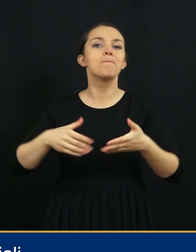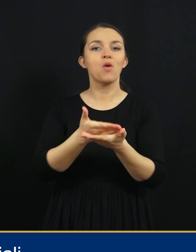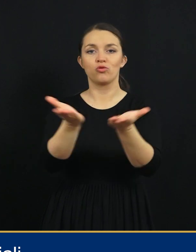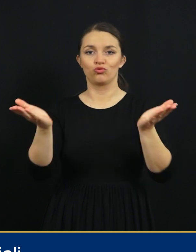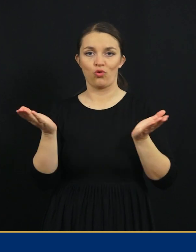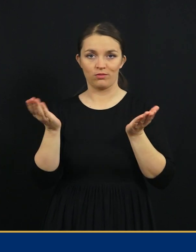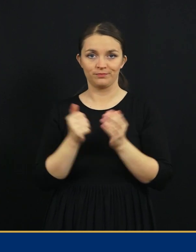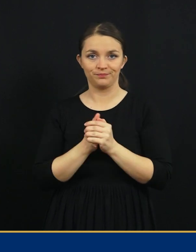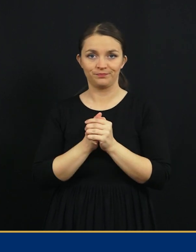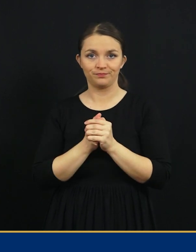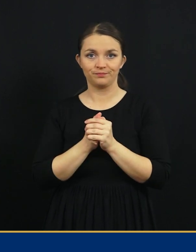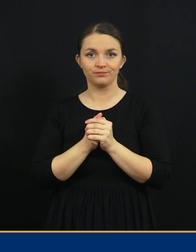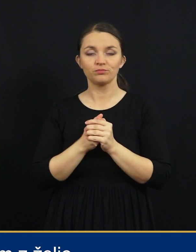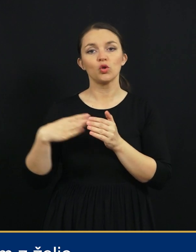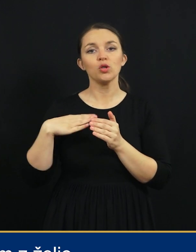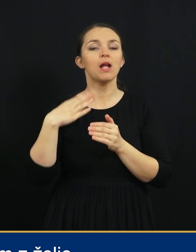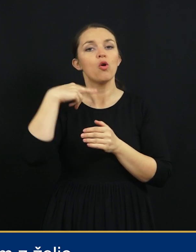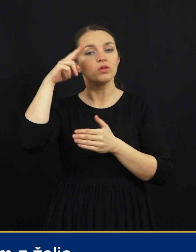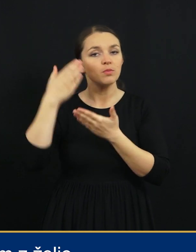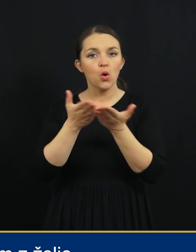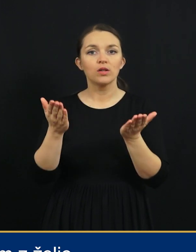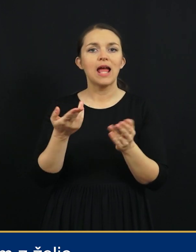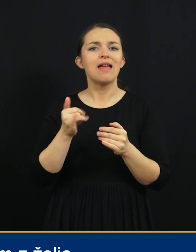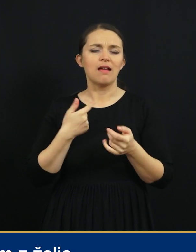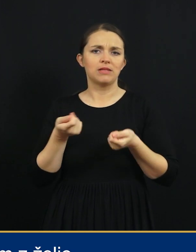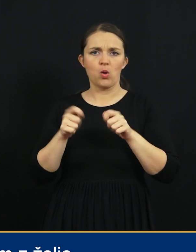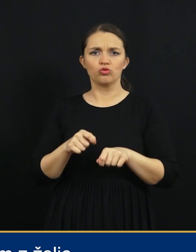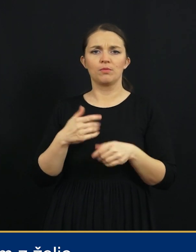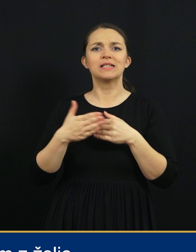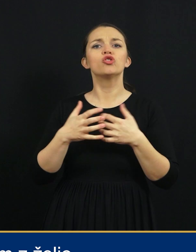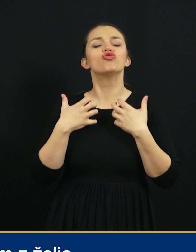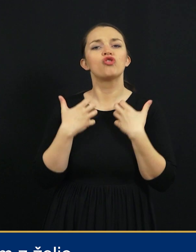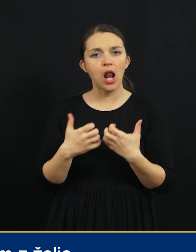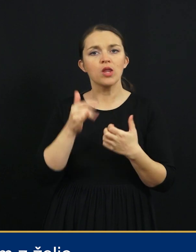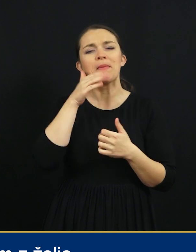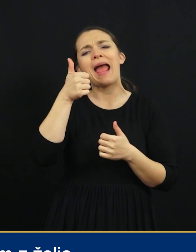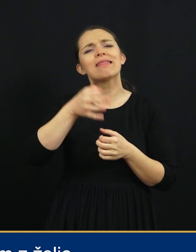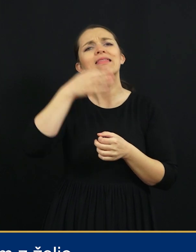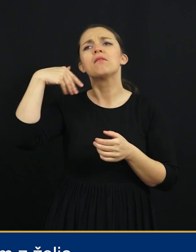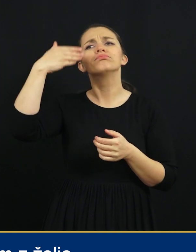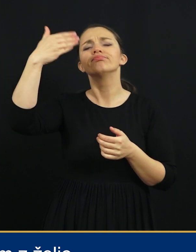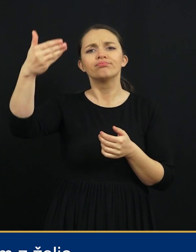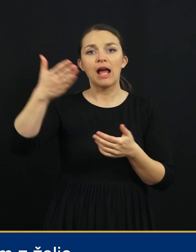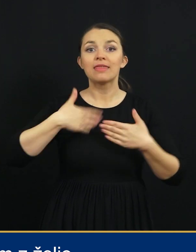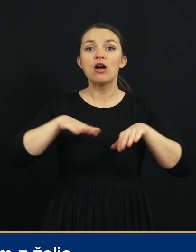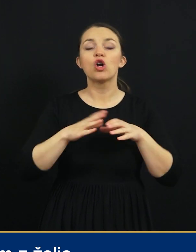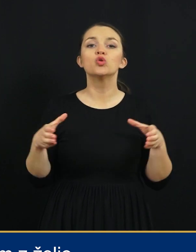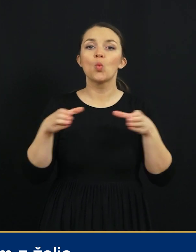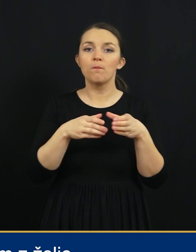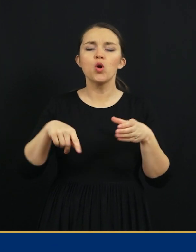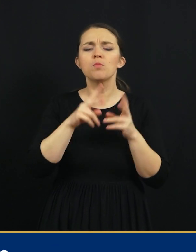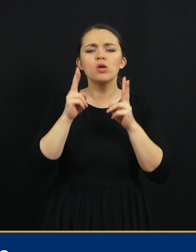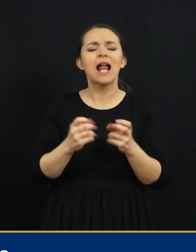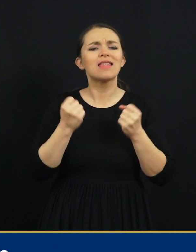prostor. Gospe in gospodje, naj sklenem željo, da bi nekega dne naša skupnost